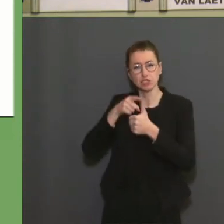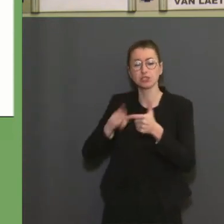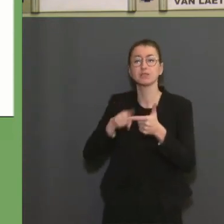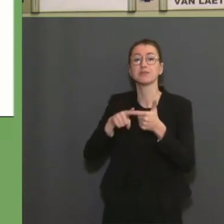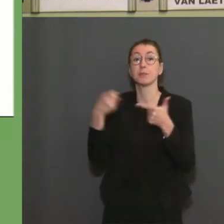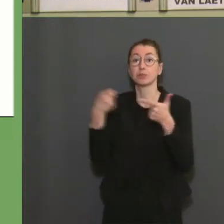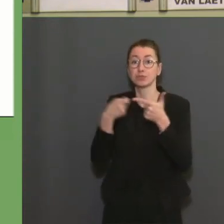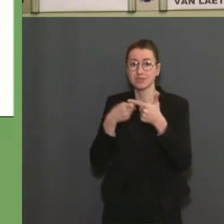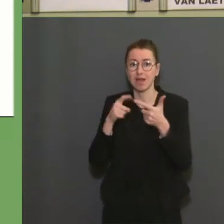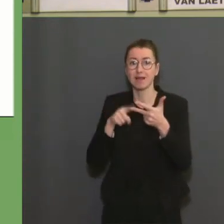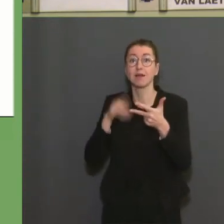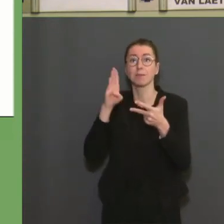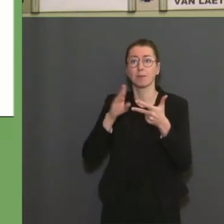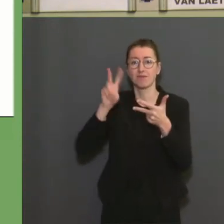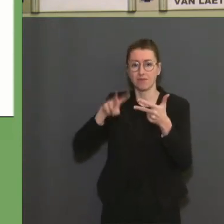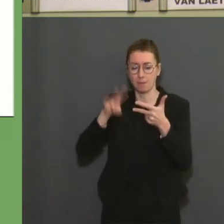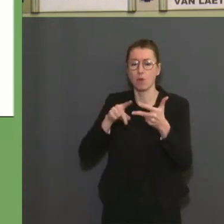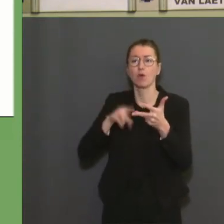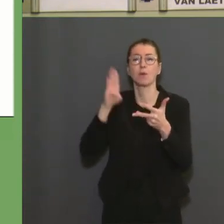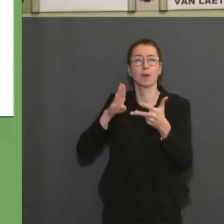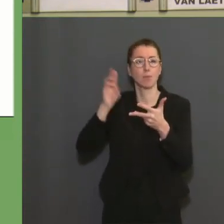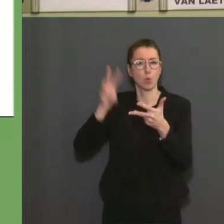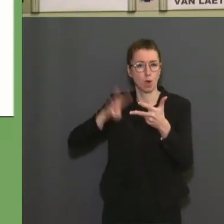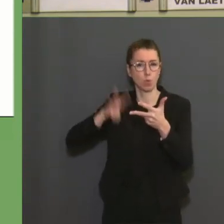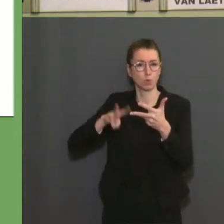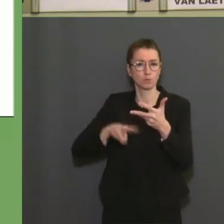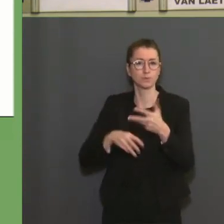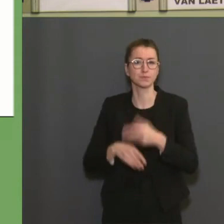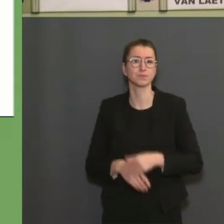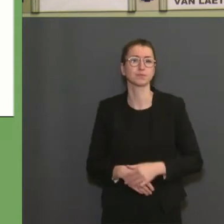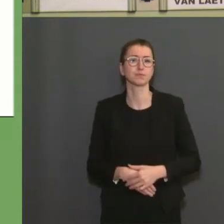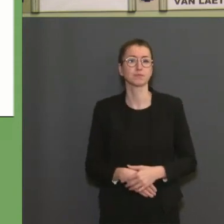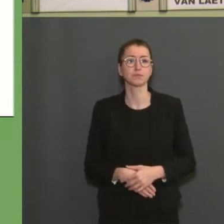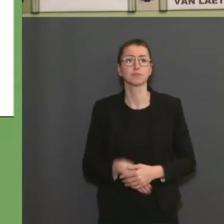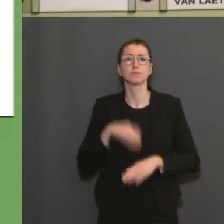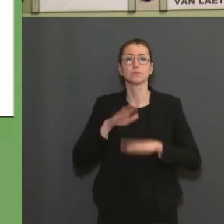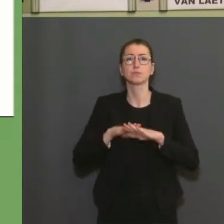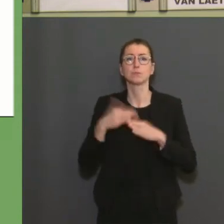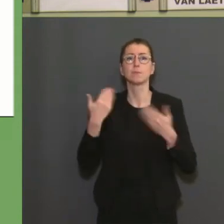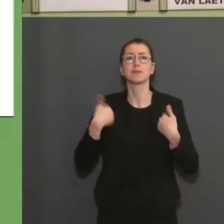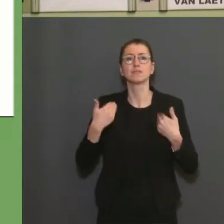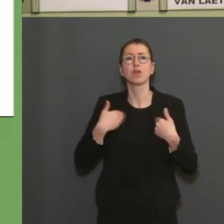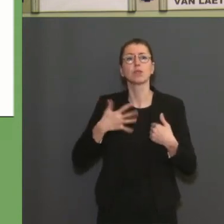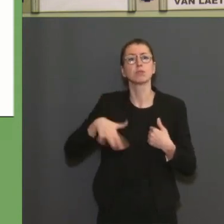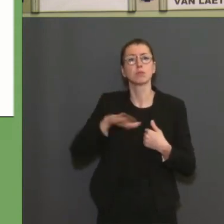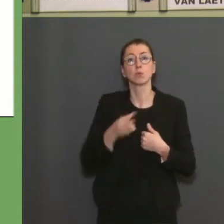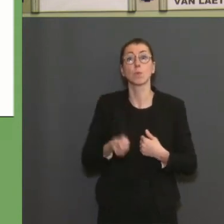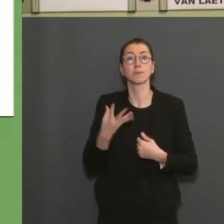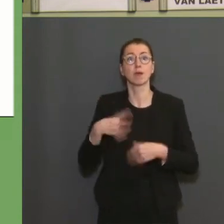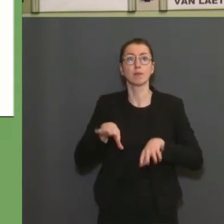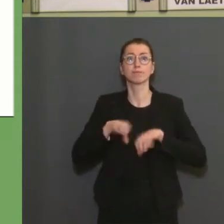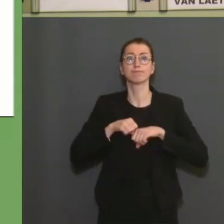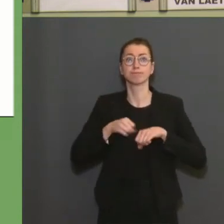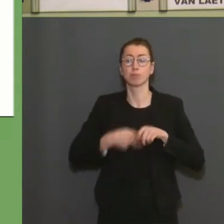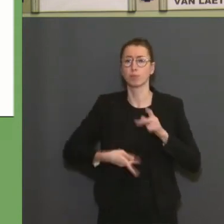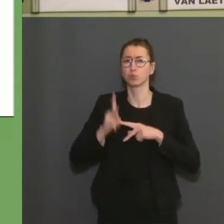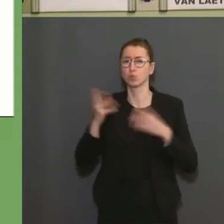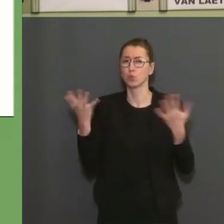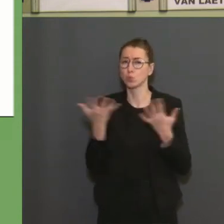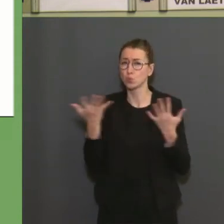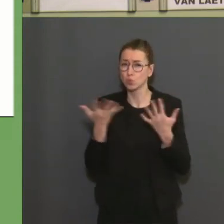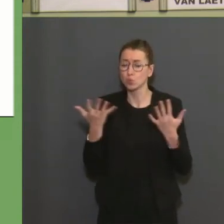Brabants. Quant au nombre absolu de nouveaux cas, le Hainaut reste la province dans laquelle il est le plus élevé,